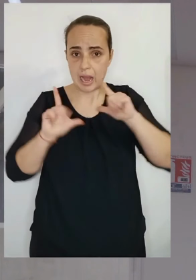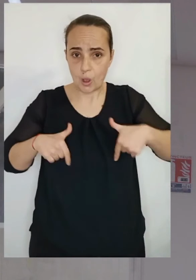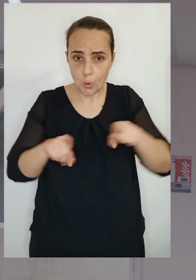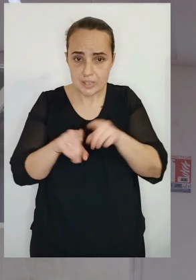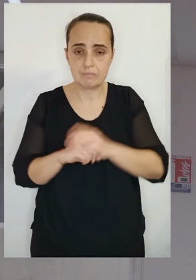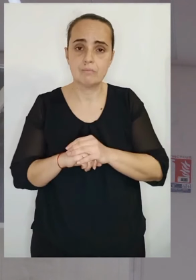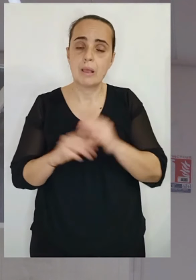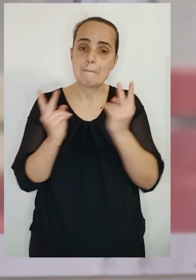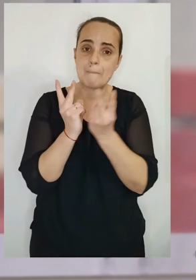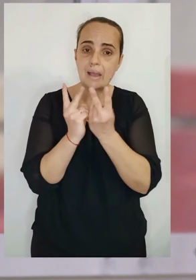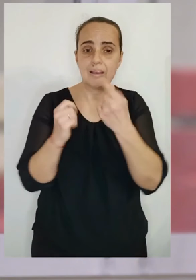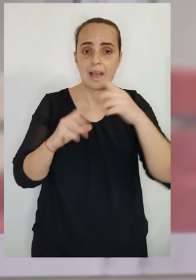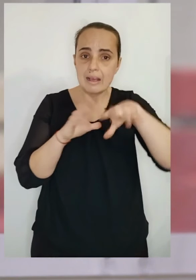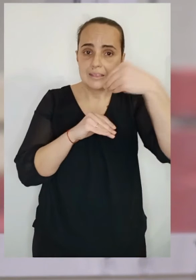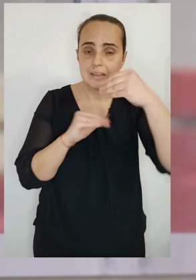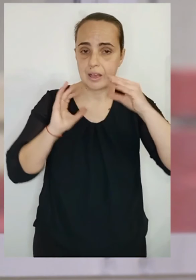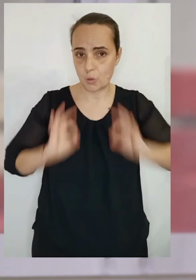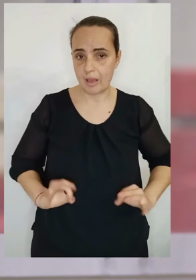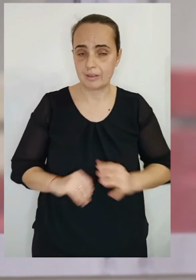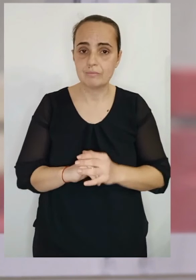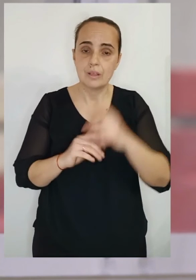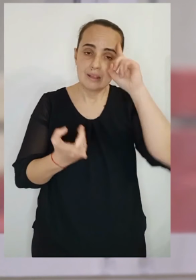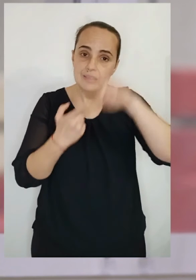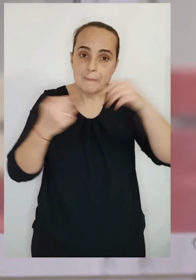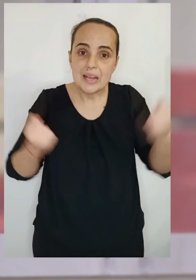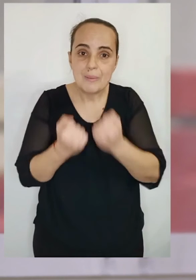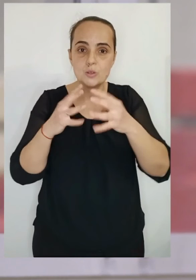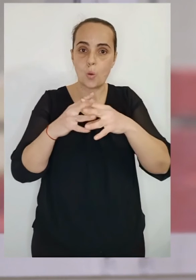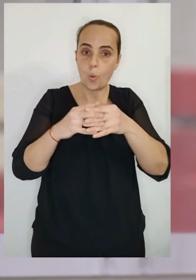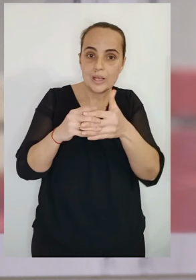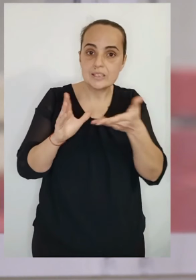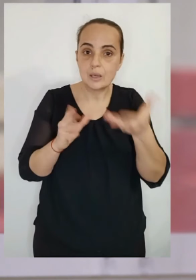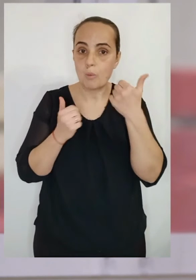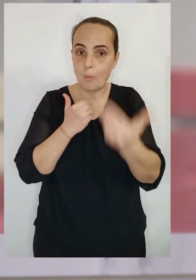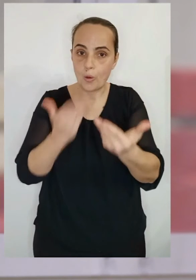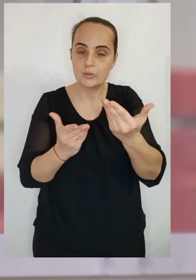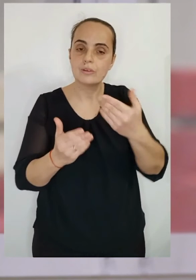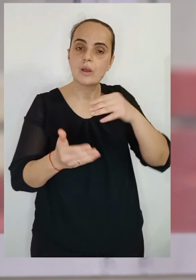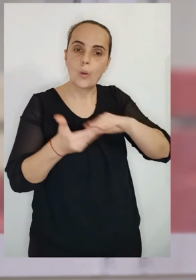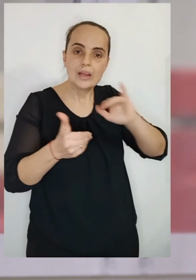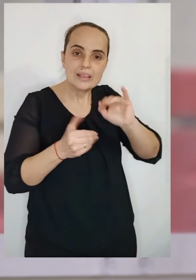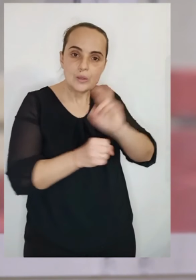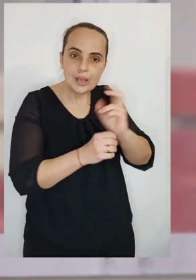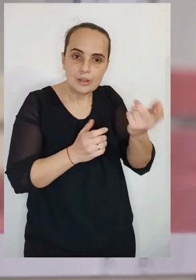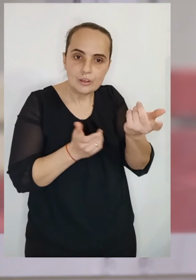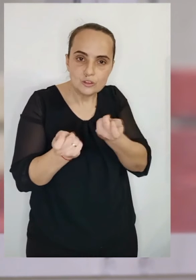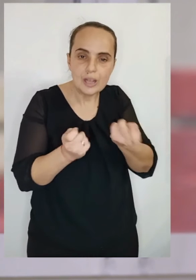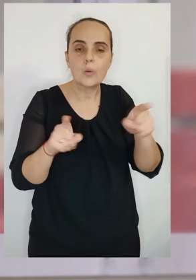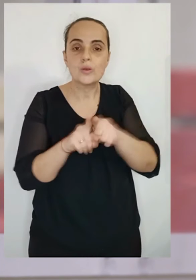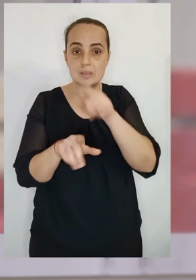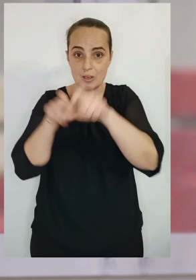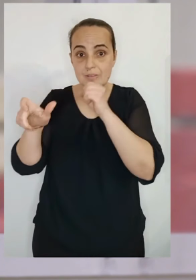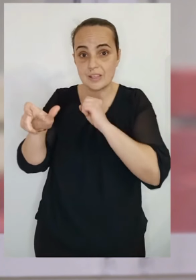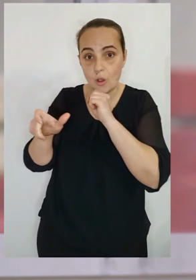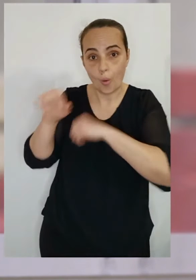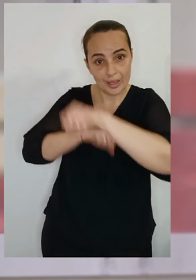c'est plutôt dans l'extrascolaire et dans la proposition d'animation de loisirs par le biais, effectivement, de nos éducateurs. Pour les enfants, pour les seniors aussi, il